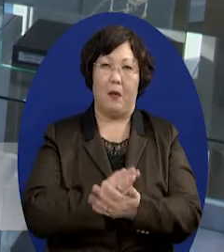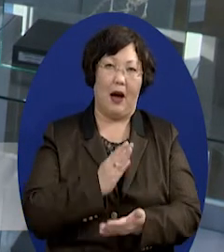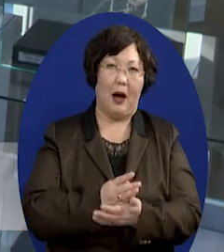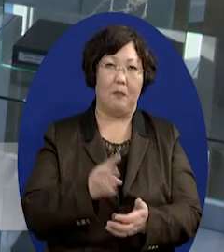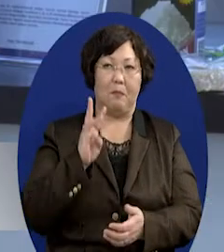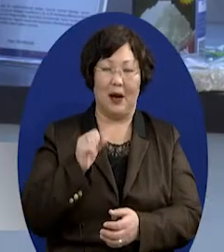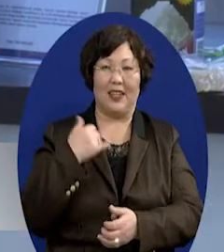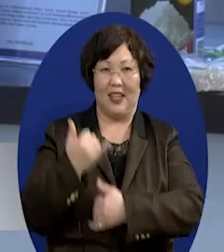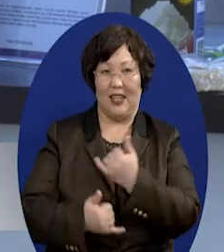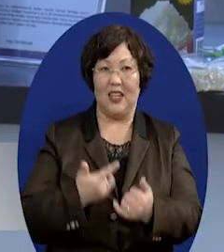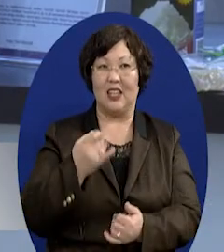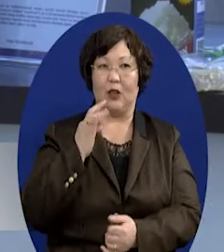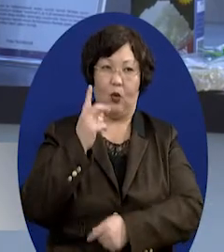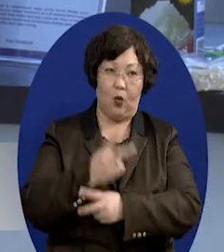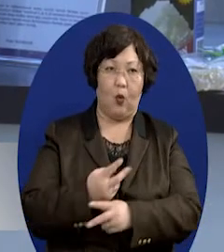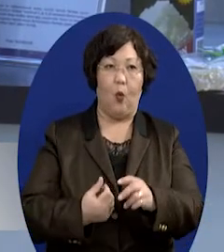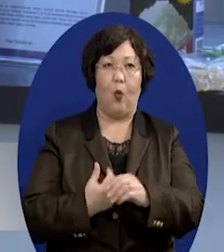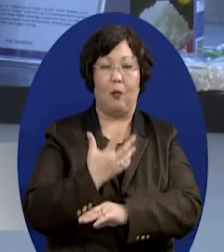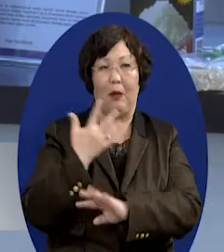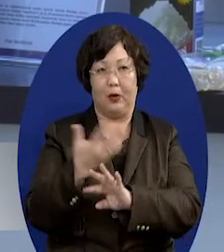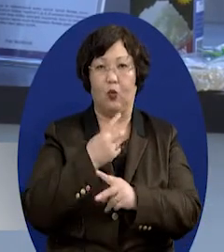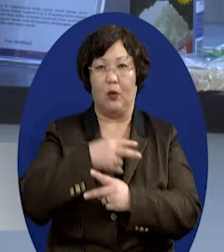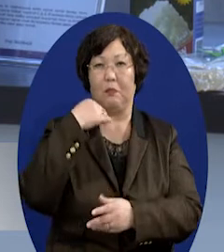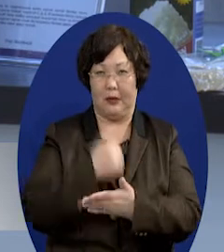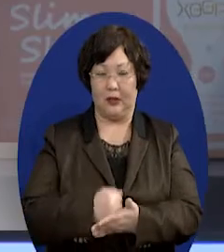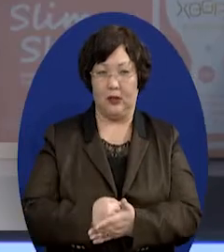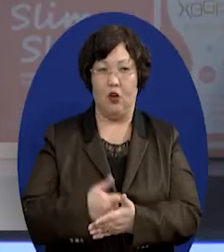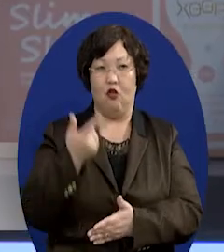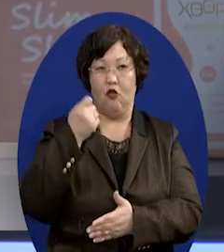хамгааллын тухай хууль батлагдсан. Эдгээр хуулийг хэрэгжүүлэх гол малгай хууль нь